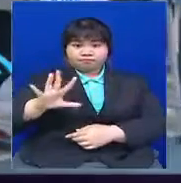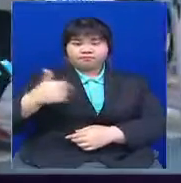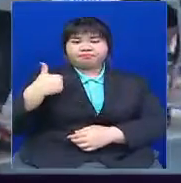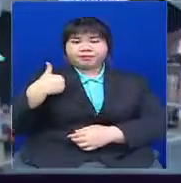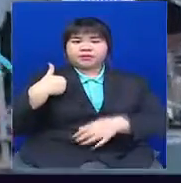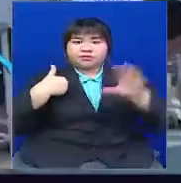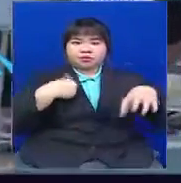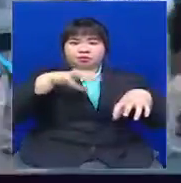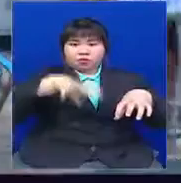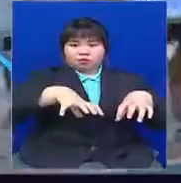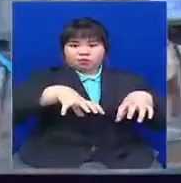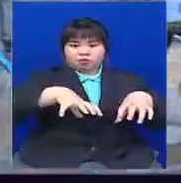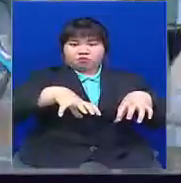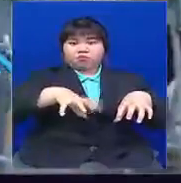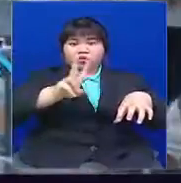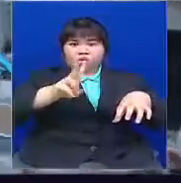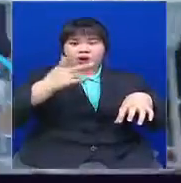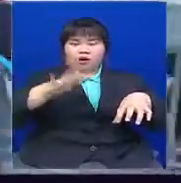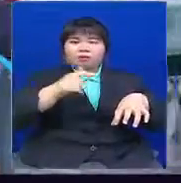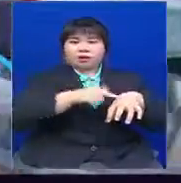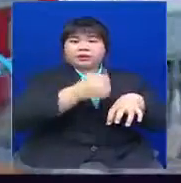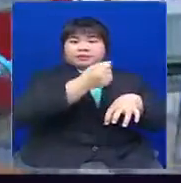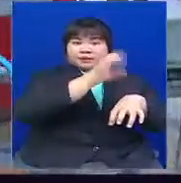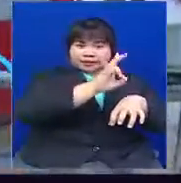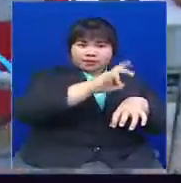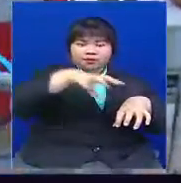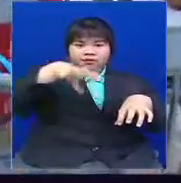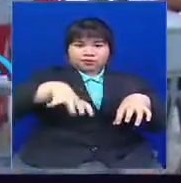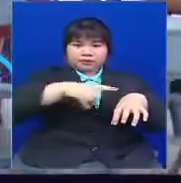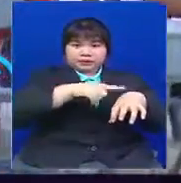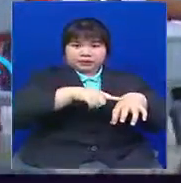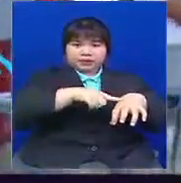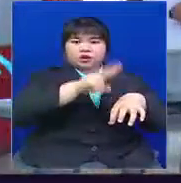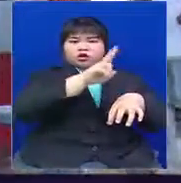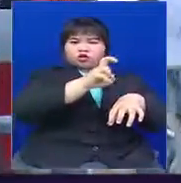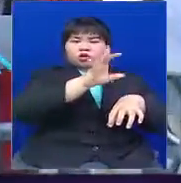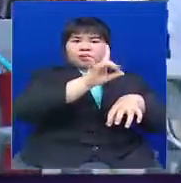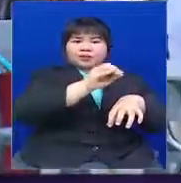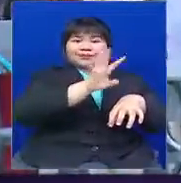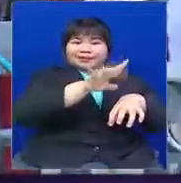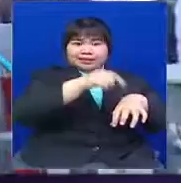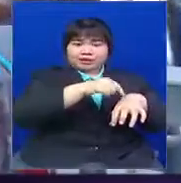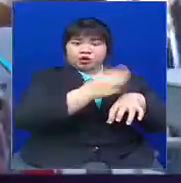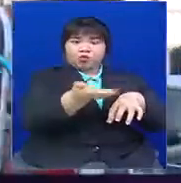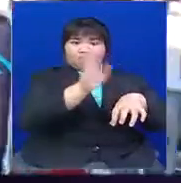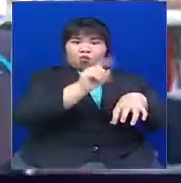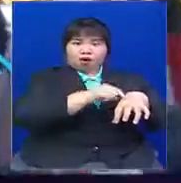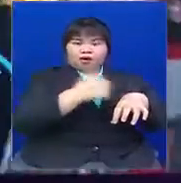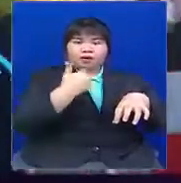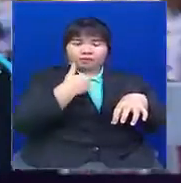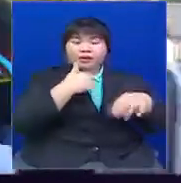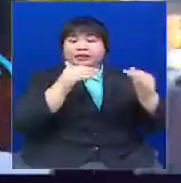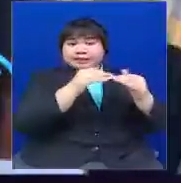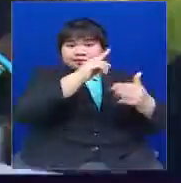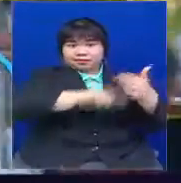ลงเสียงประชามติจำนวน2หน่วยนั่นคือหน่วยที่17มีประชากรจำนวน284หลังคาเรือนมีผู้มีสิ